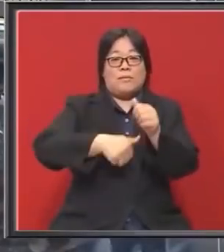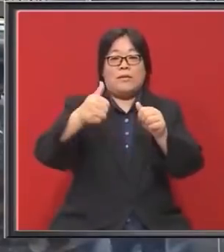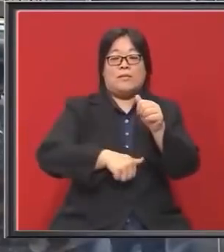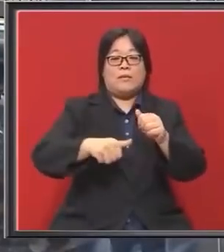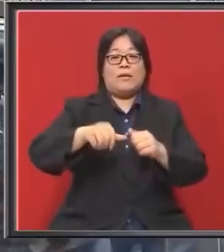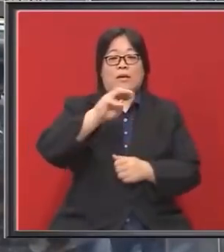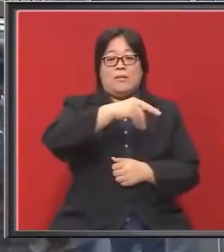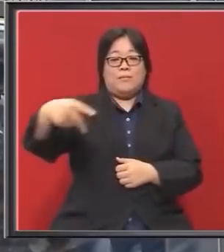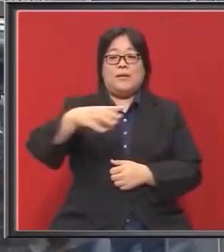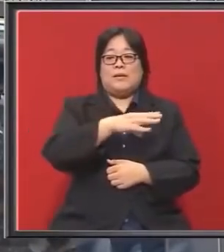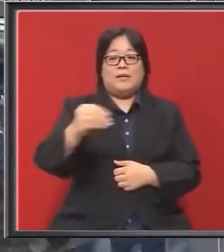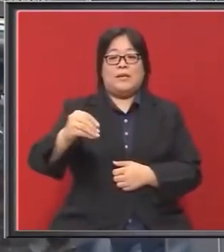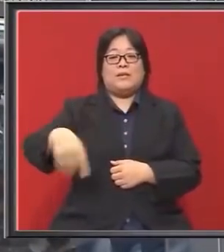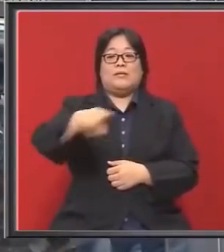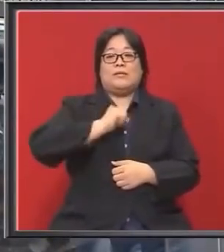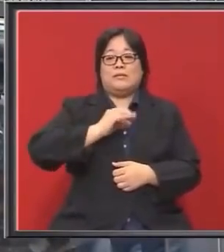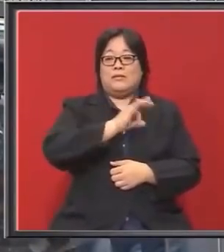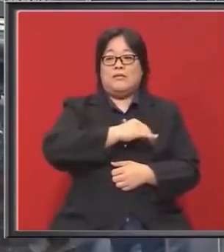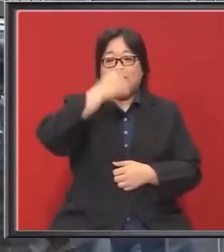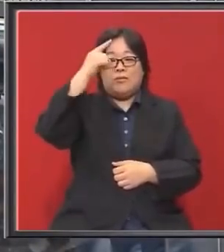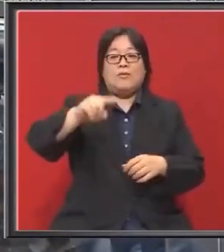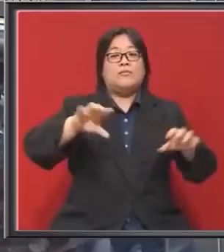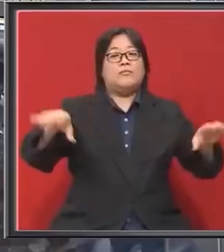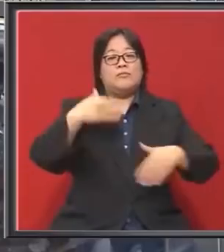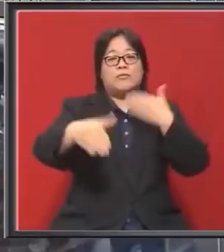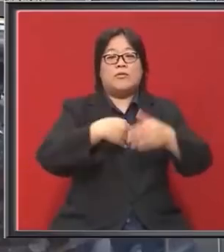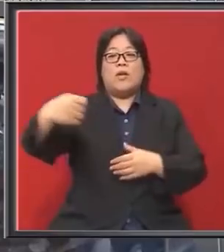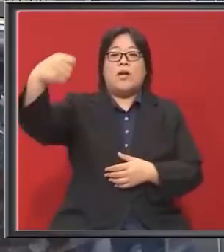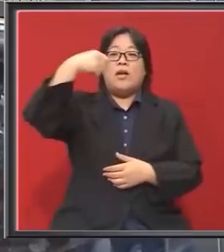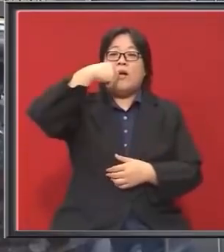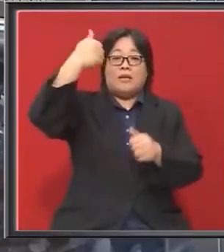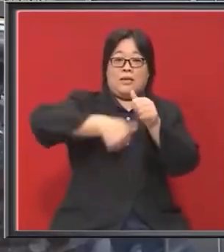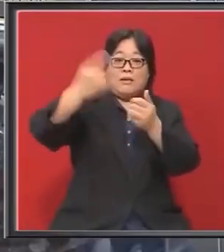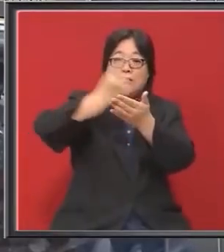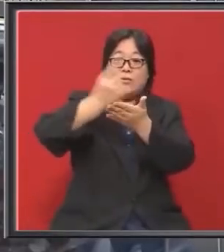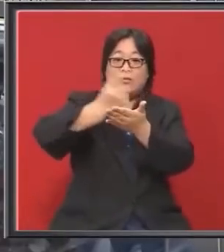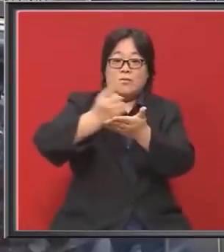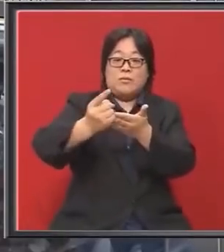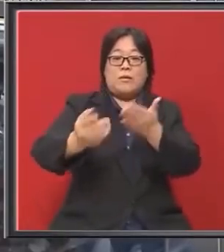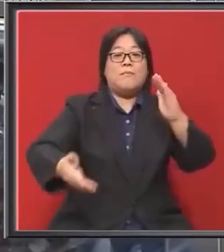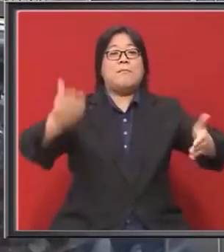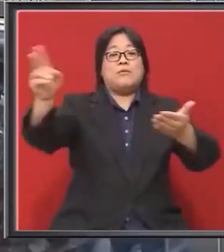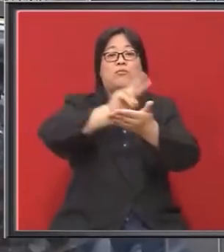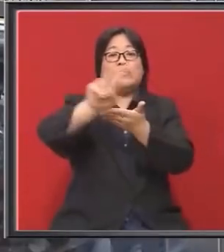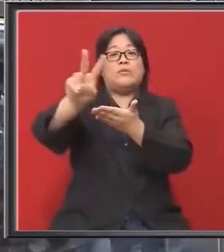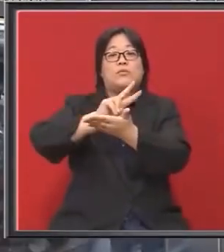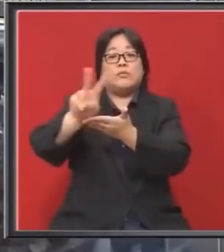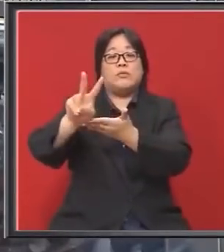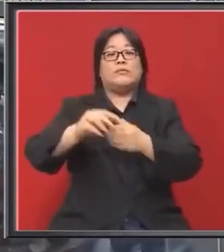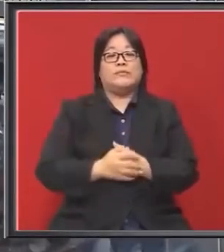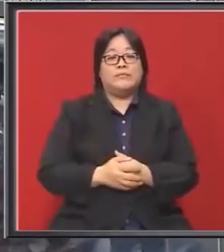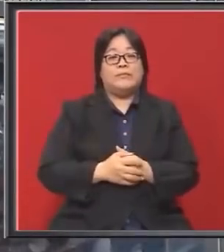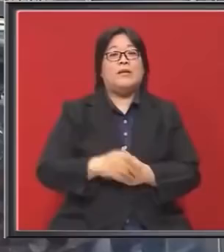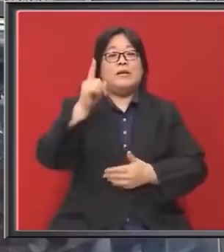kali parlemen dan para petugas untuk menjalankan softest setiap minggu perbandingkan Dua minggu sekali